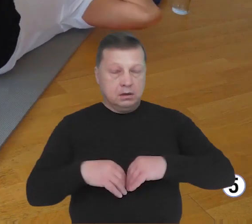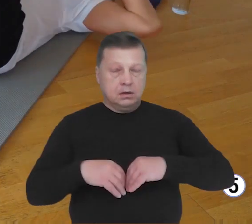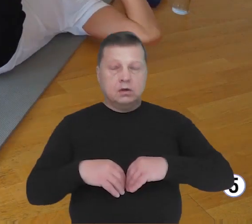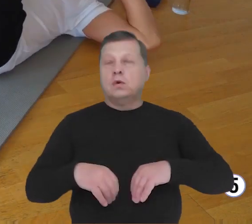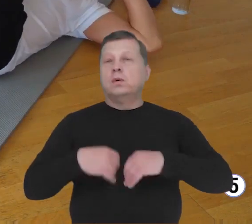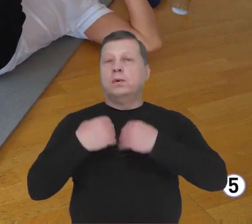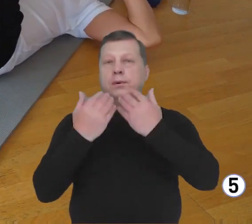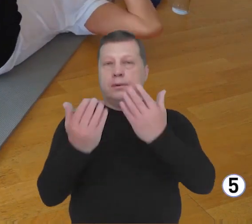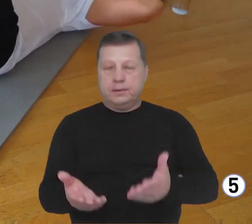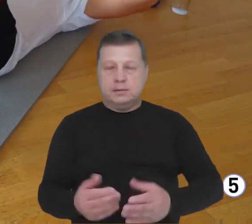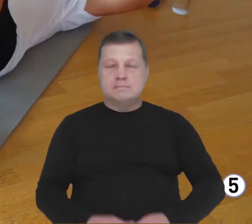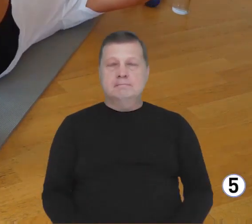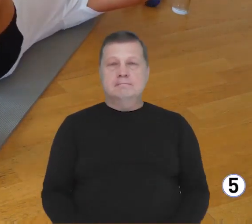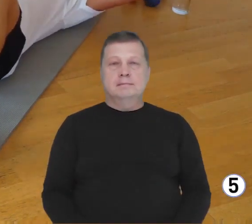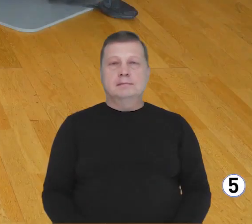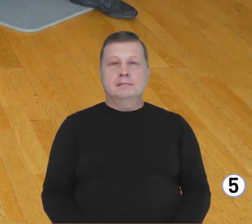Wdech i powoli wydech.